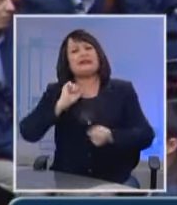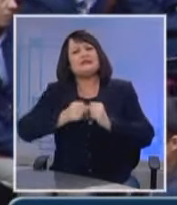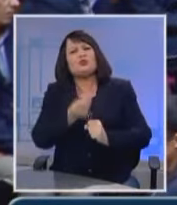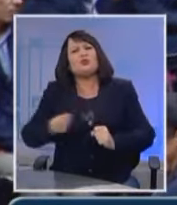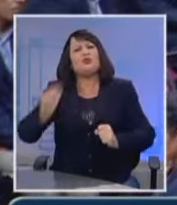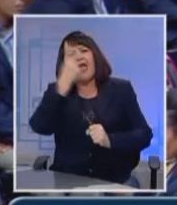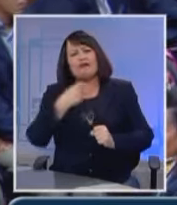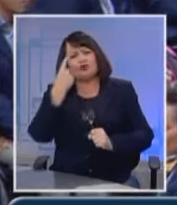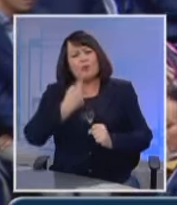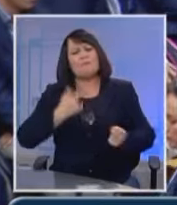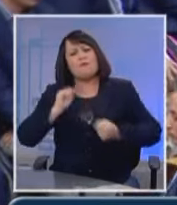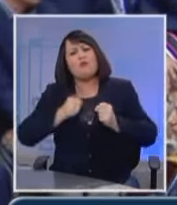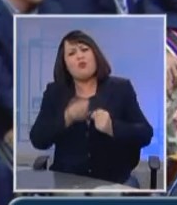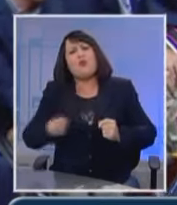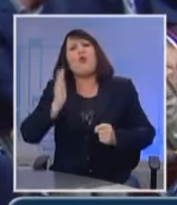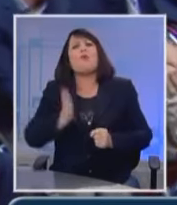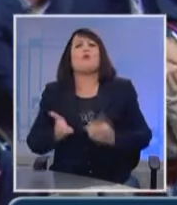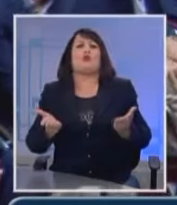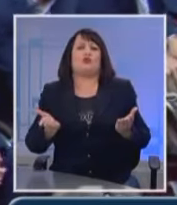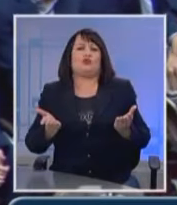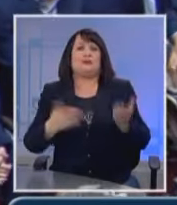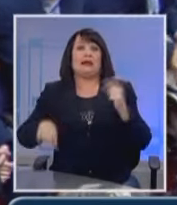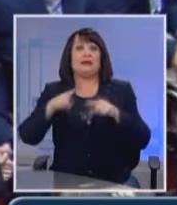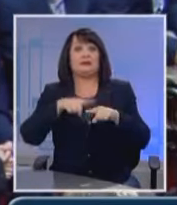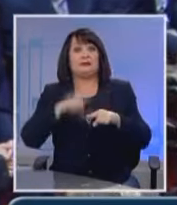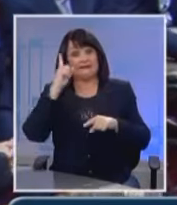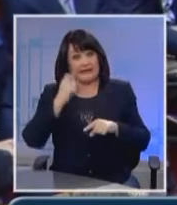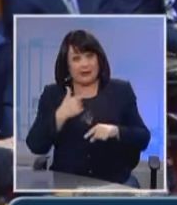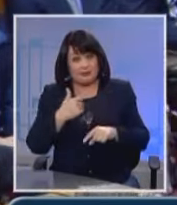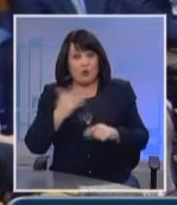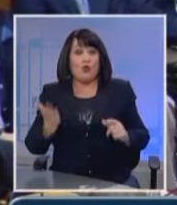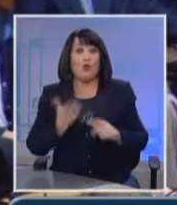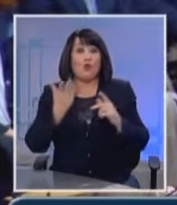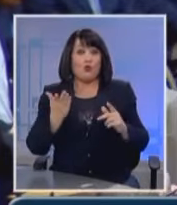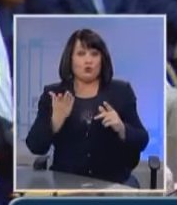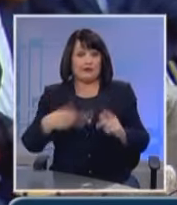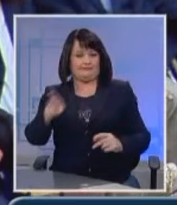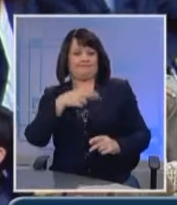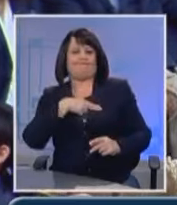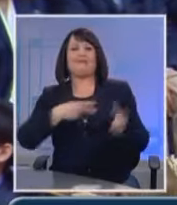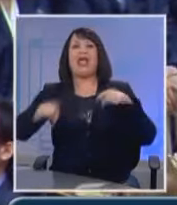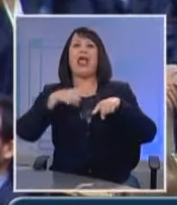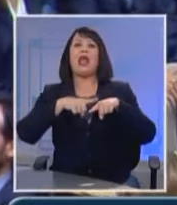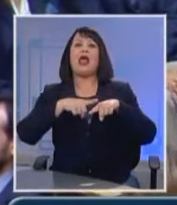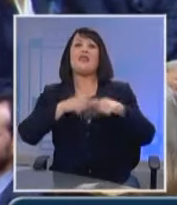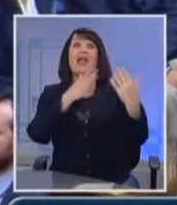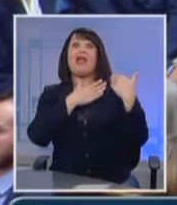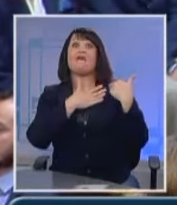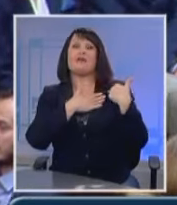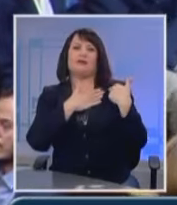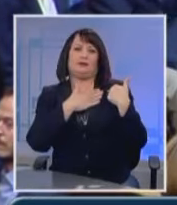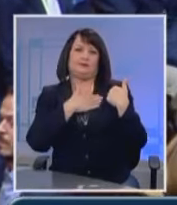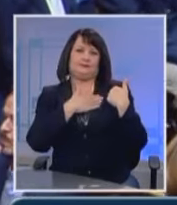αυτό και κάναμε ό,τι καλύτερο μπορούσαμε για τη χώρα μας, γνωρίζοντας ότι όταν φοράμε το εθνόσημο, η ευθύνη και μόνο είναι